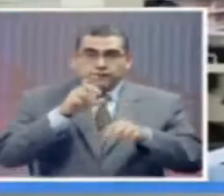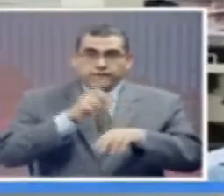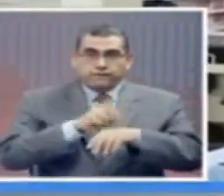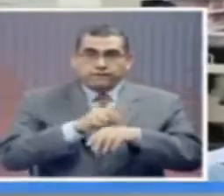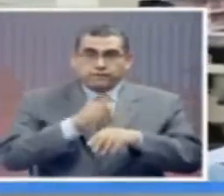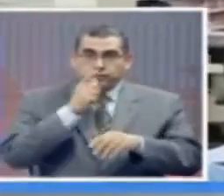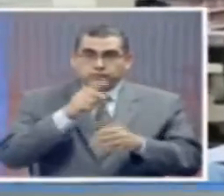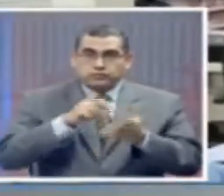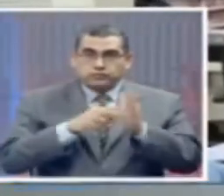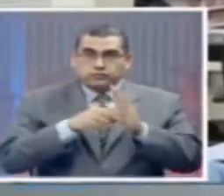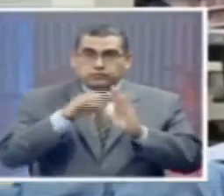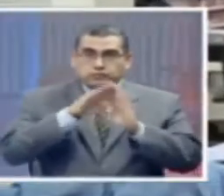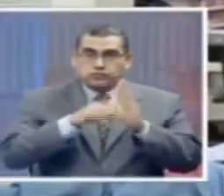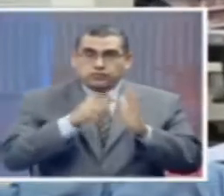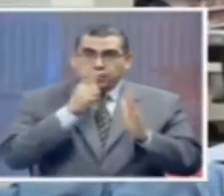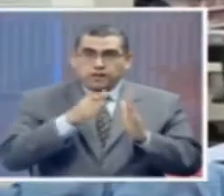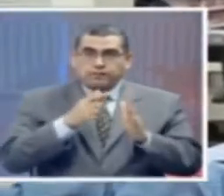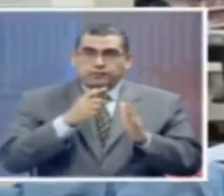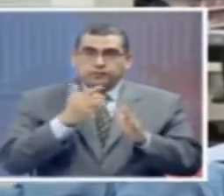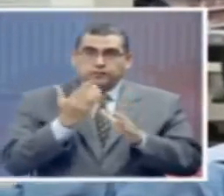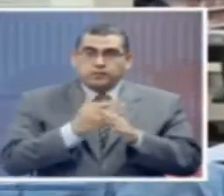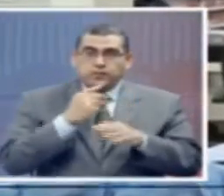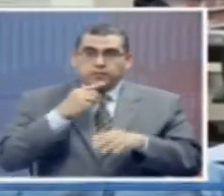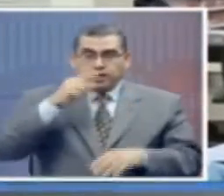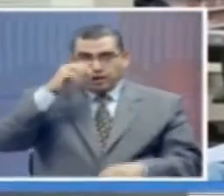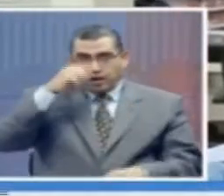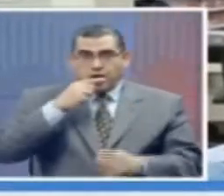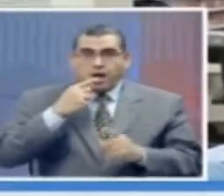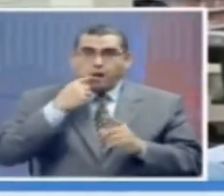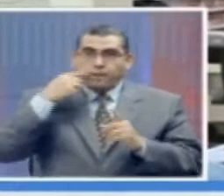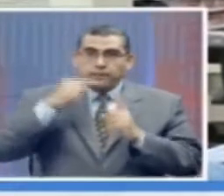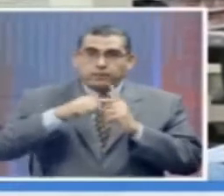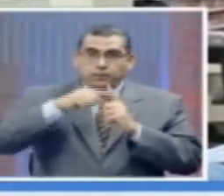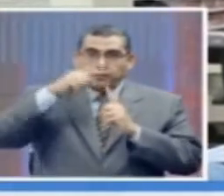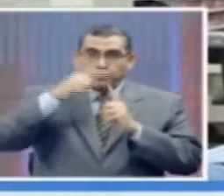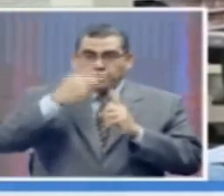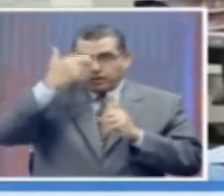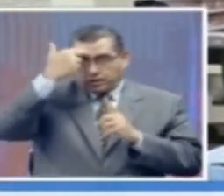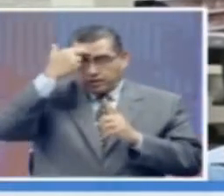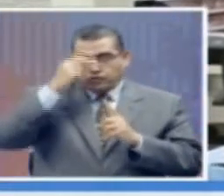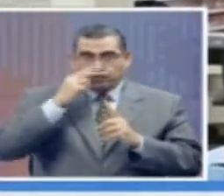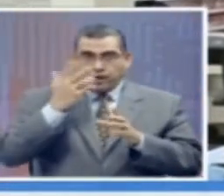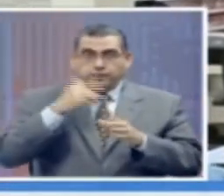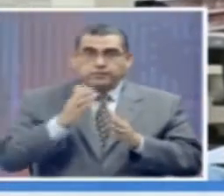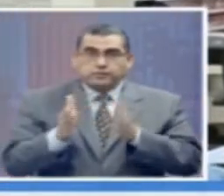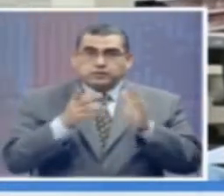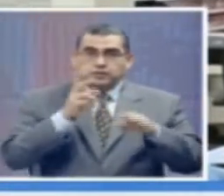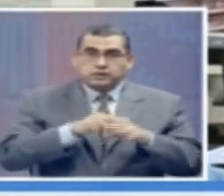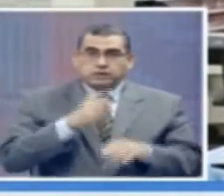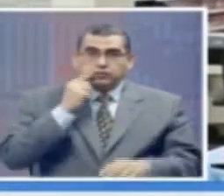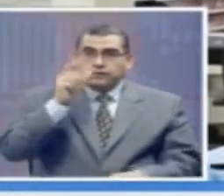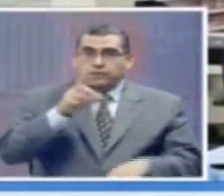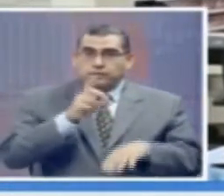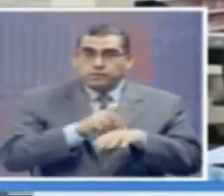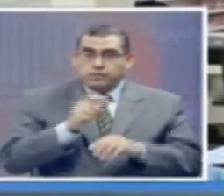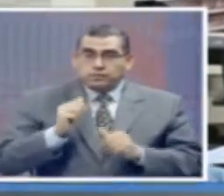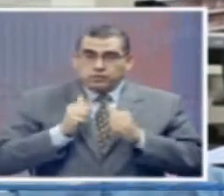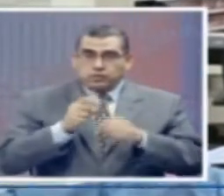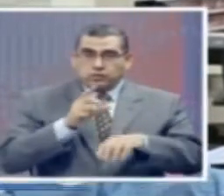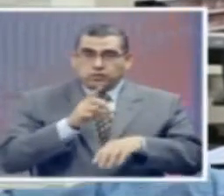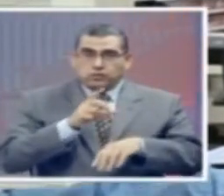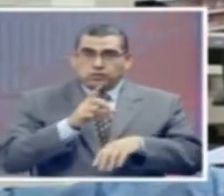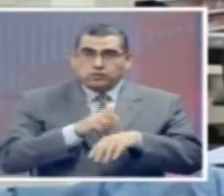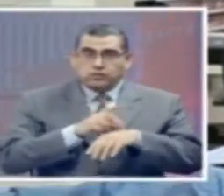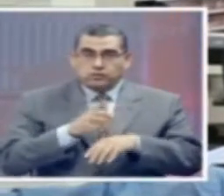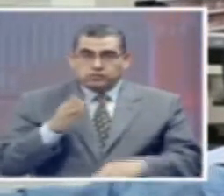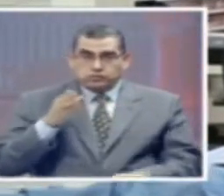ان بنشوف درجه الحراره اول، واهم حاجه بننبه على المرضى قبل ما يخشوا المنشاه